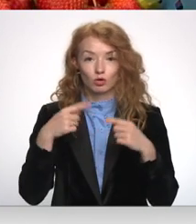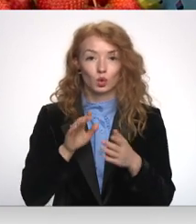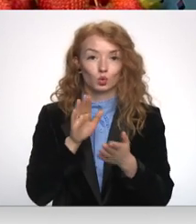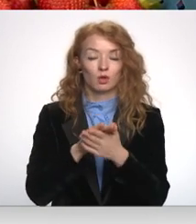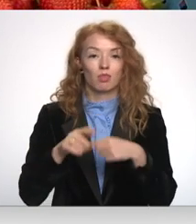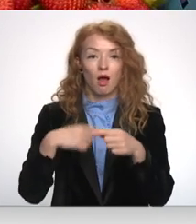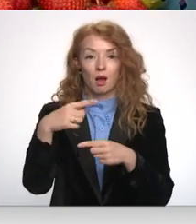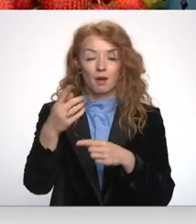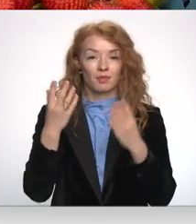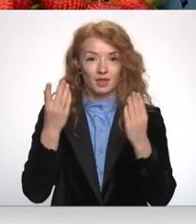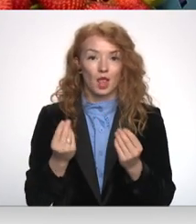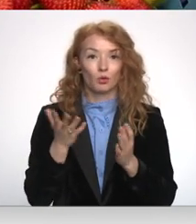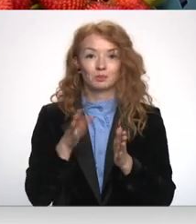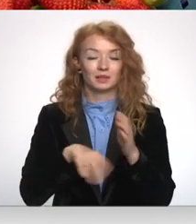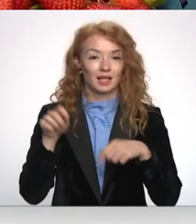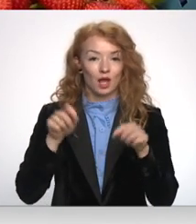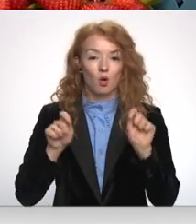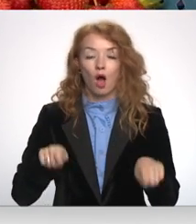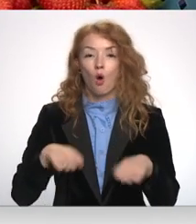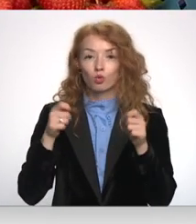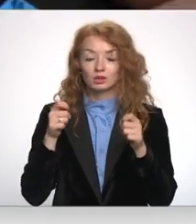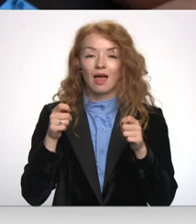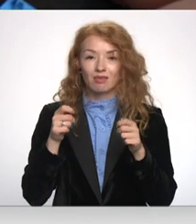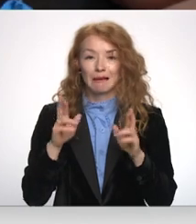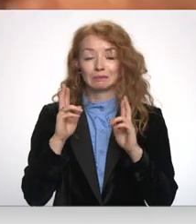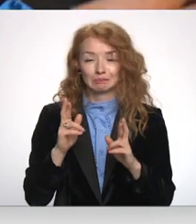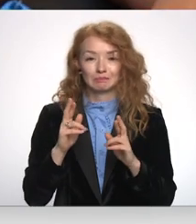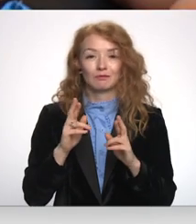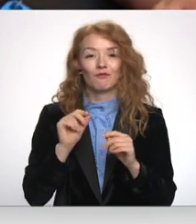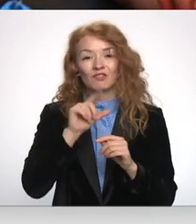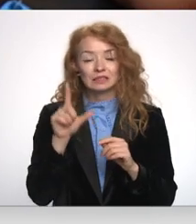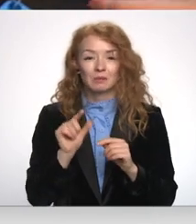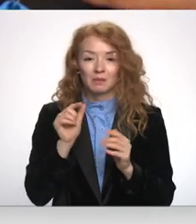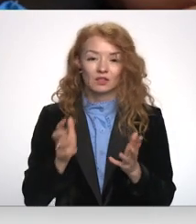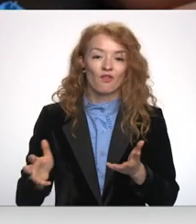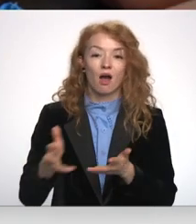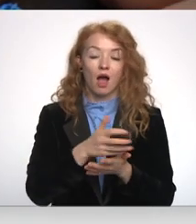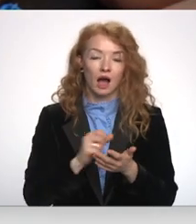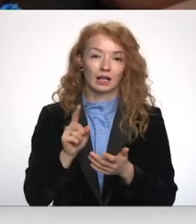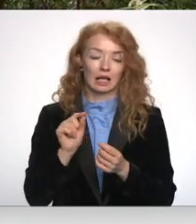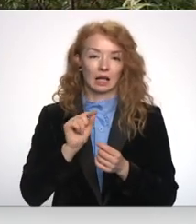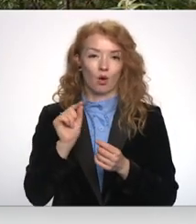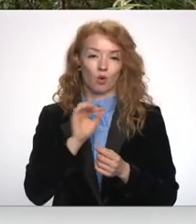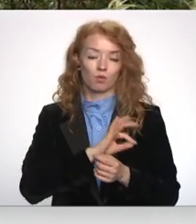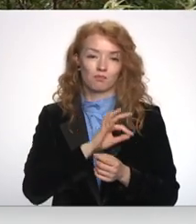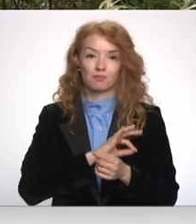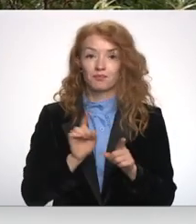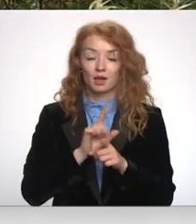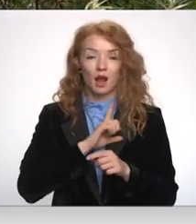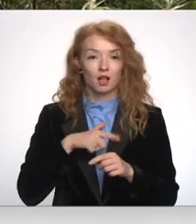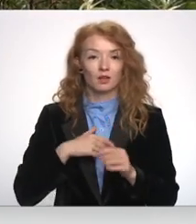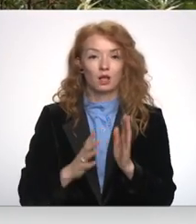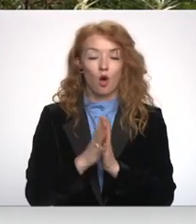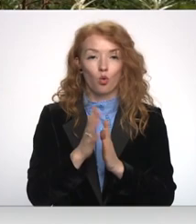nākamajām dienām, kuras sola bez lietus, audzētājs skatās cerīgi. Kaut mazliet nolasīt ir vairāk nekā nekas. Arī Latvijas augļu